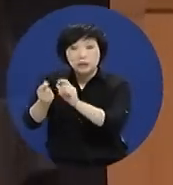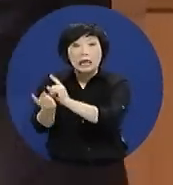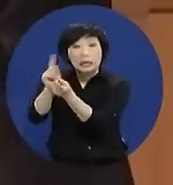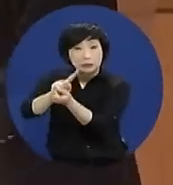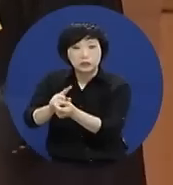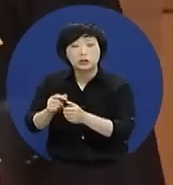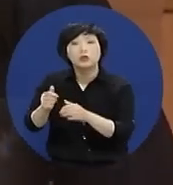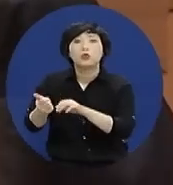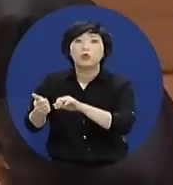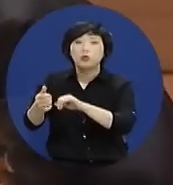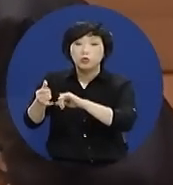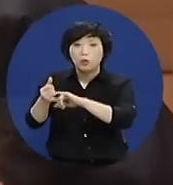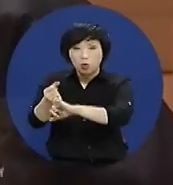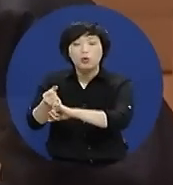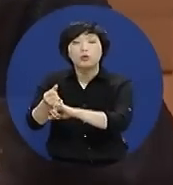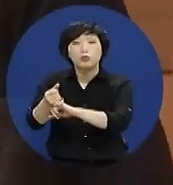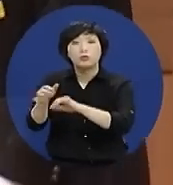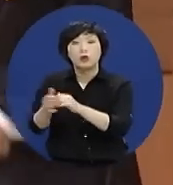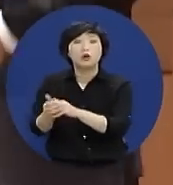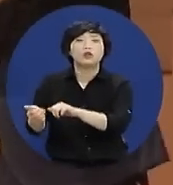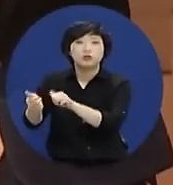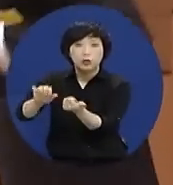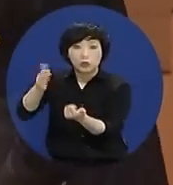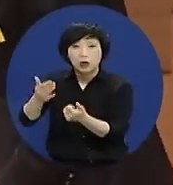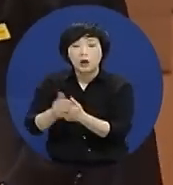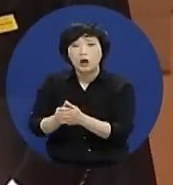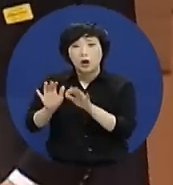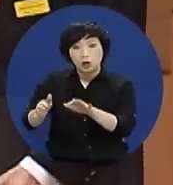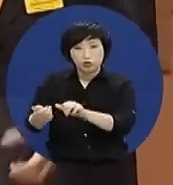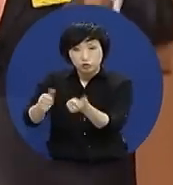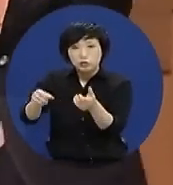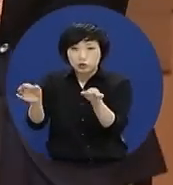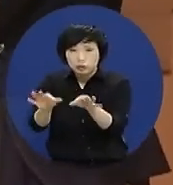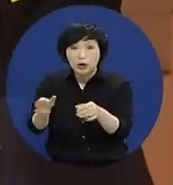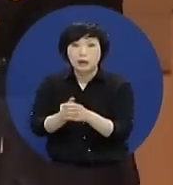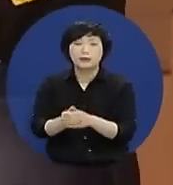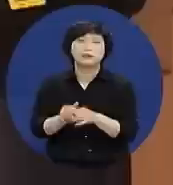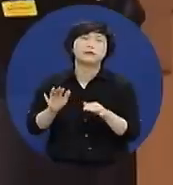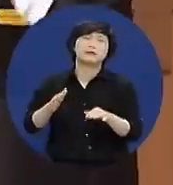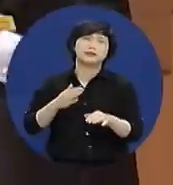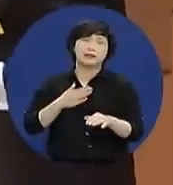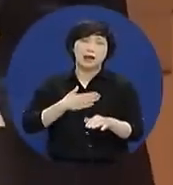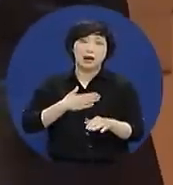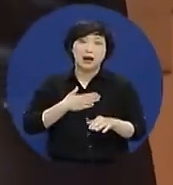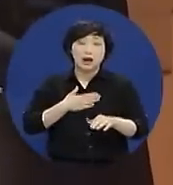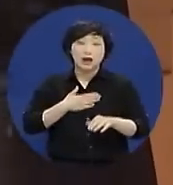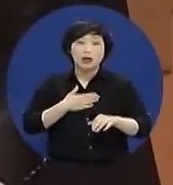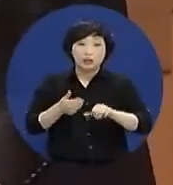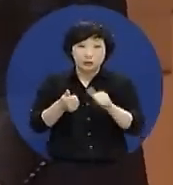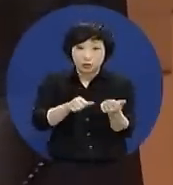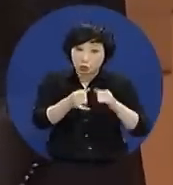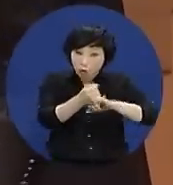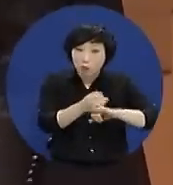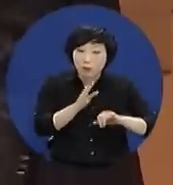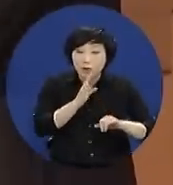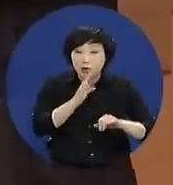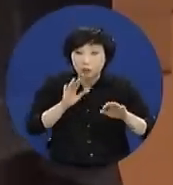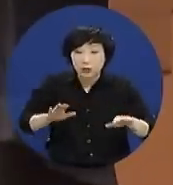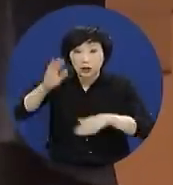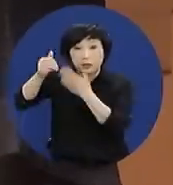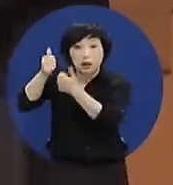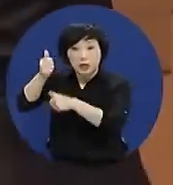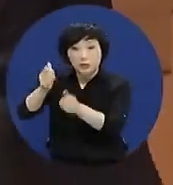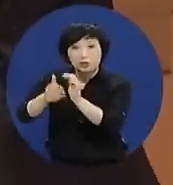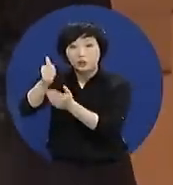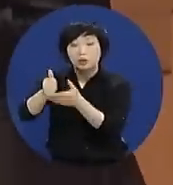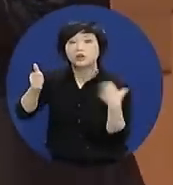に神の巫女が死なれました死ぬ瞬間に私が死ぬべき罪を神の巫女が背負って死んだことを認めます私